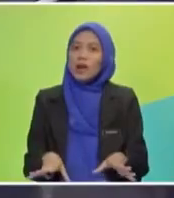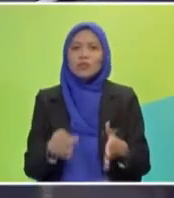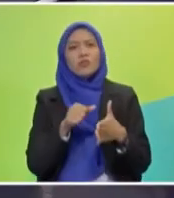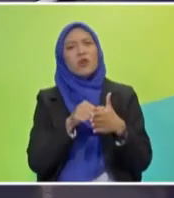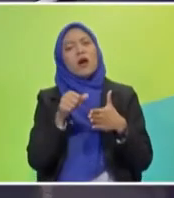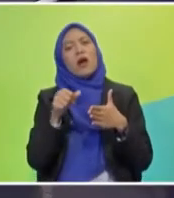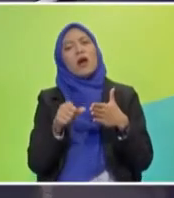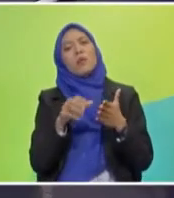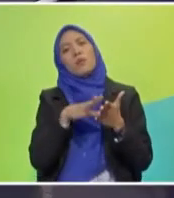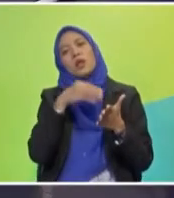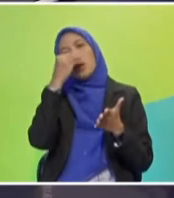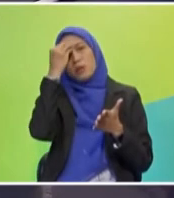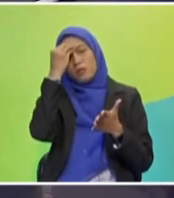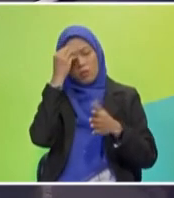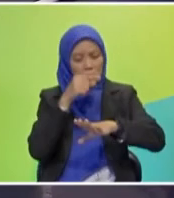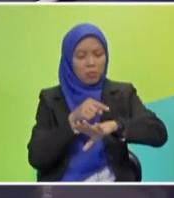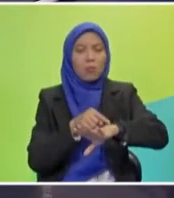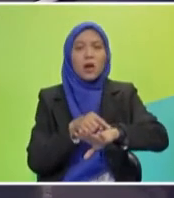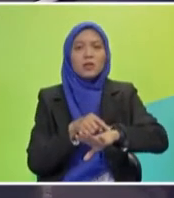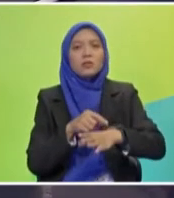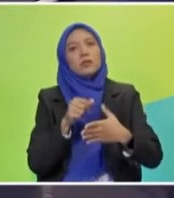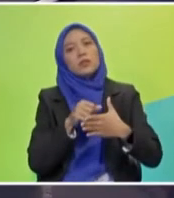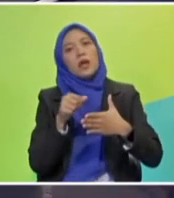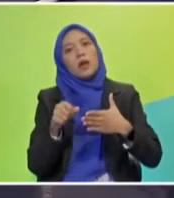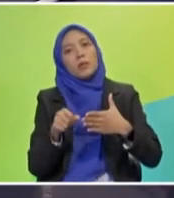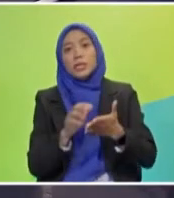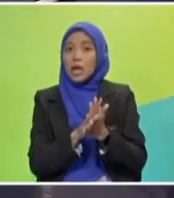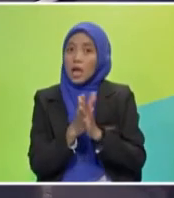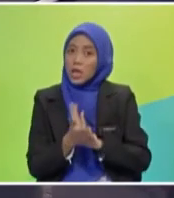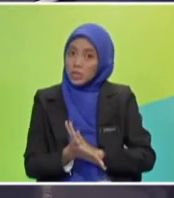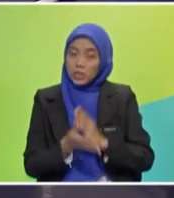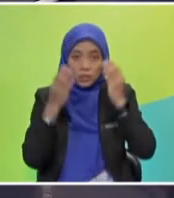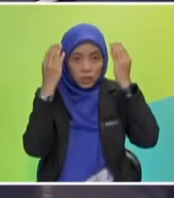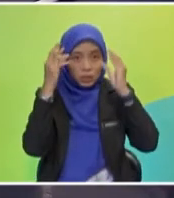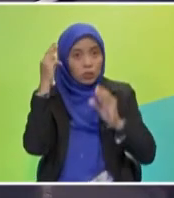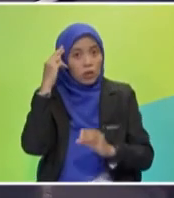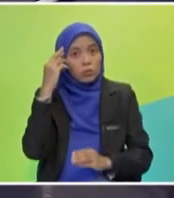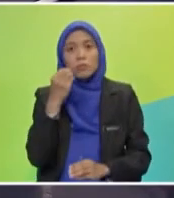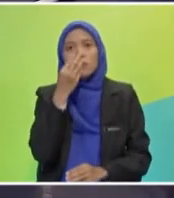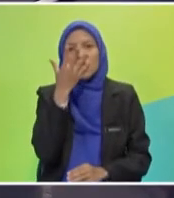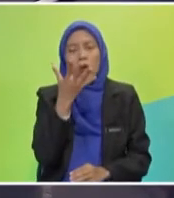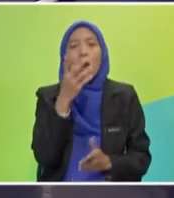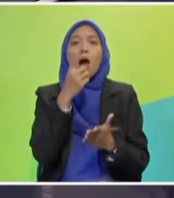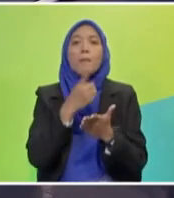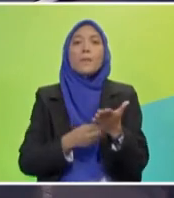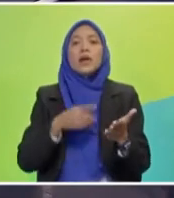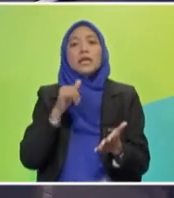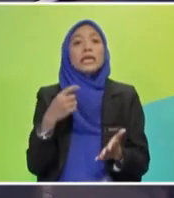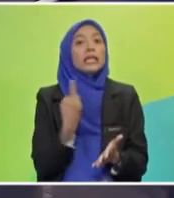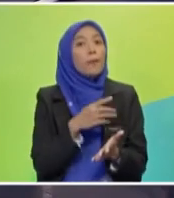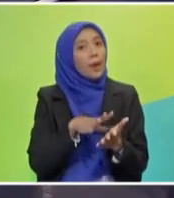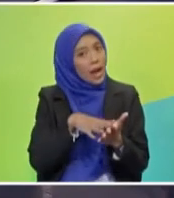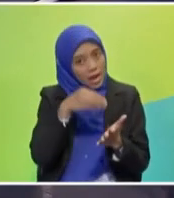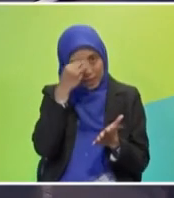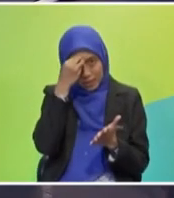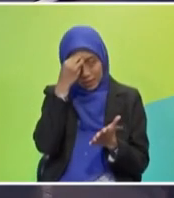cikgu. Masa begitu cemburu dengan kita. Jadi, saya nak minta Cikgu Rauf kongsikan rumusan terhadap apa yang telah kita sama-sama belajar